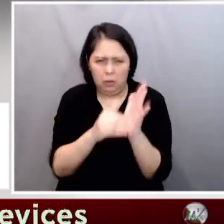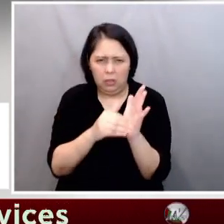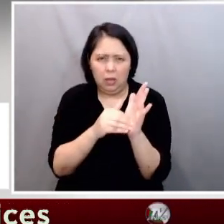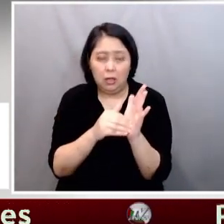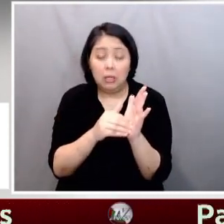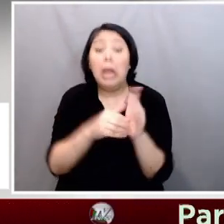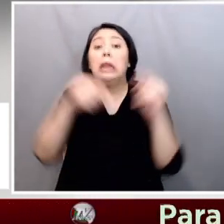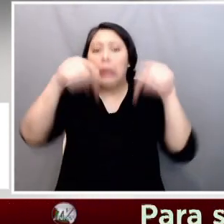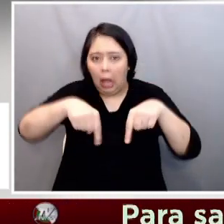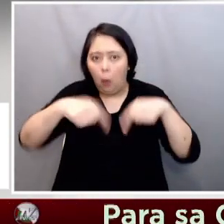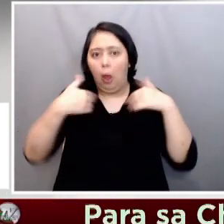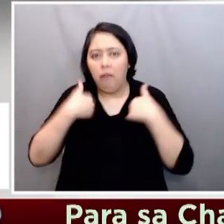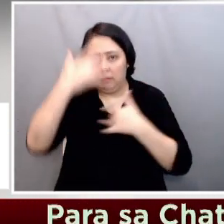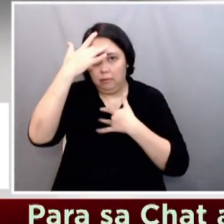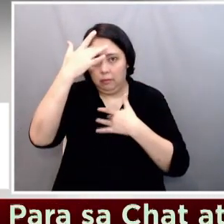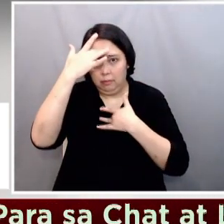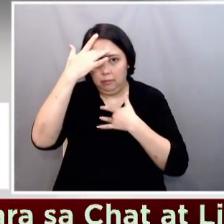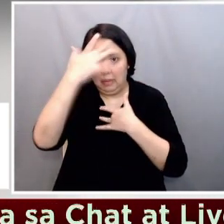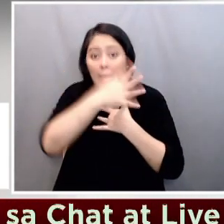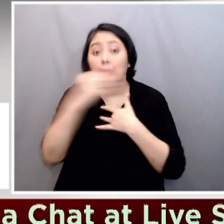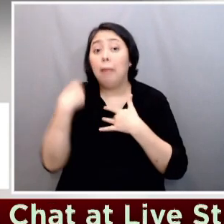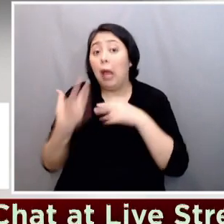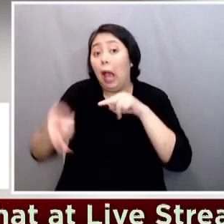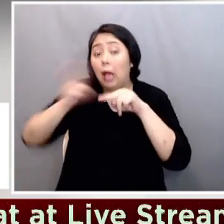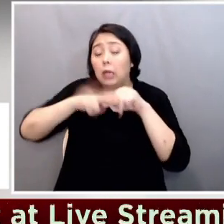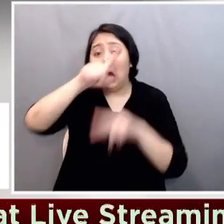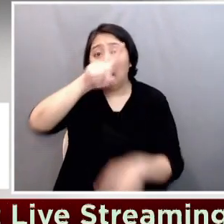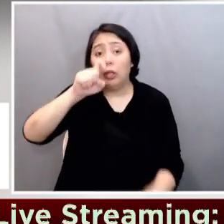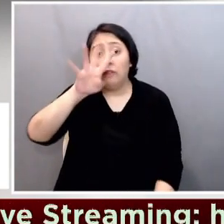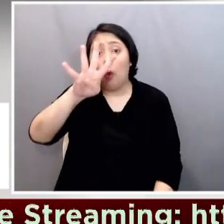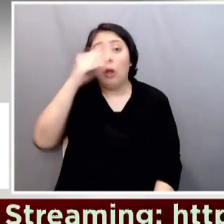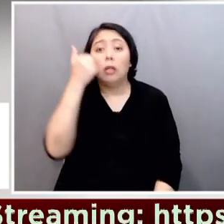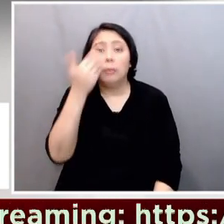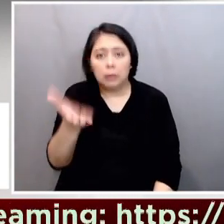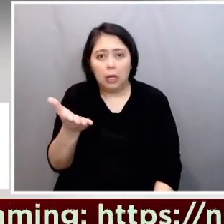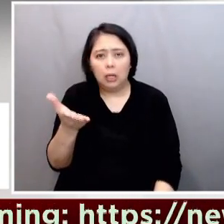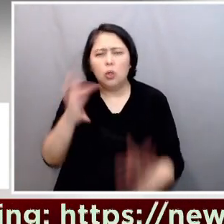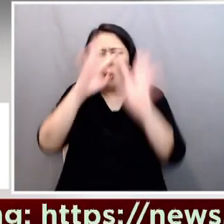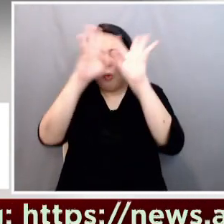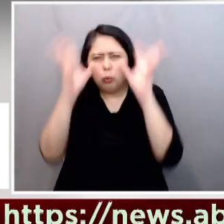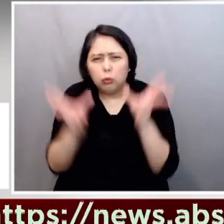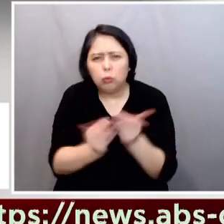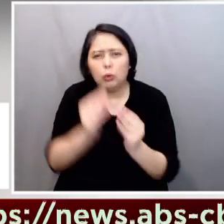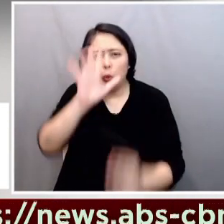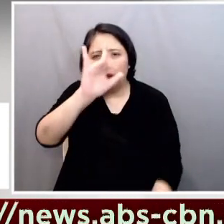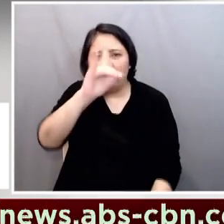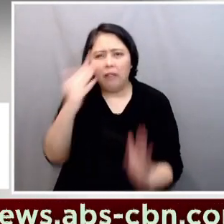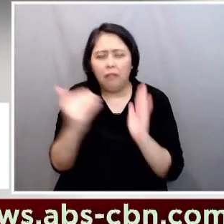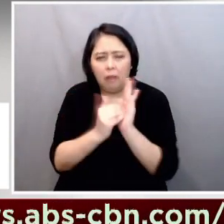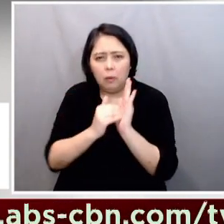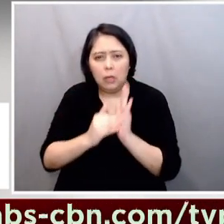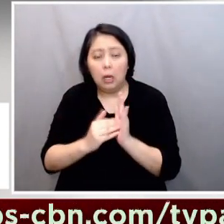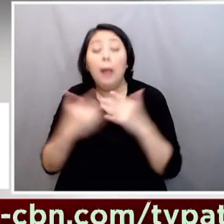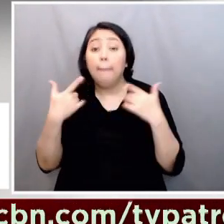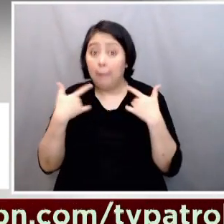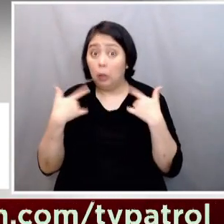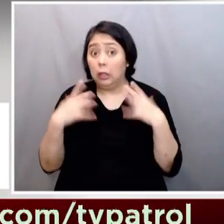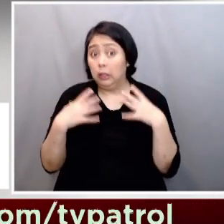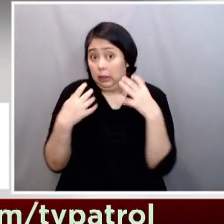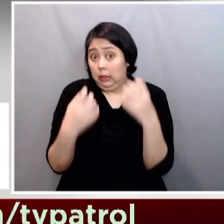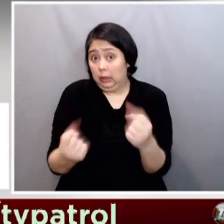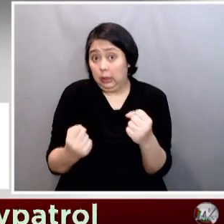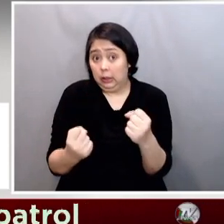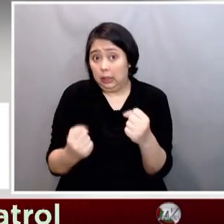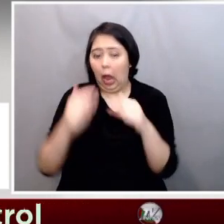na namatay para sa higit na 25,000 na kabuang bilang nito. May gumaling na higit